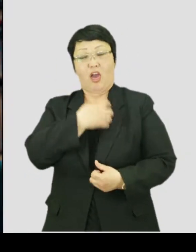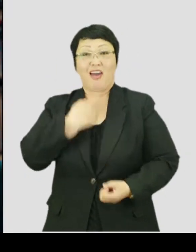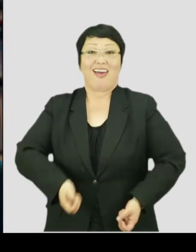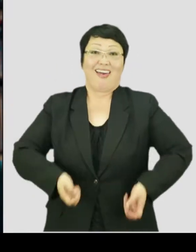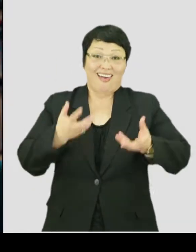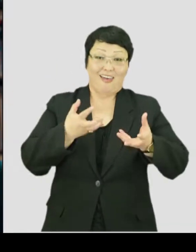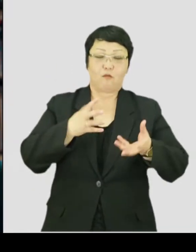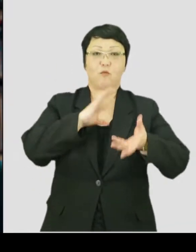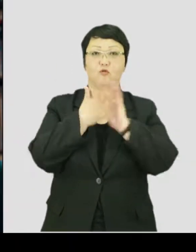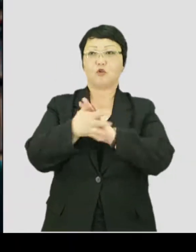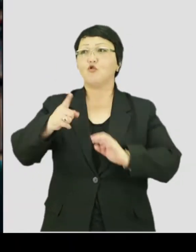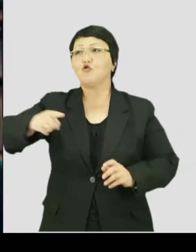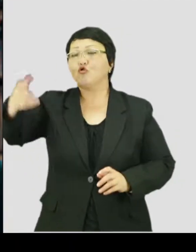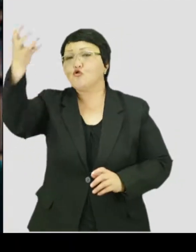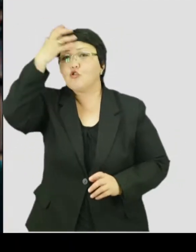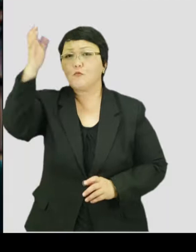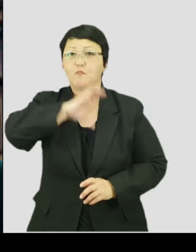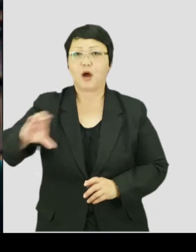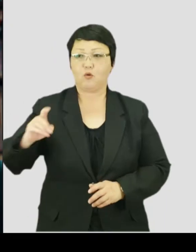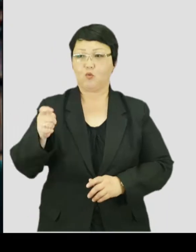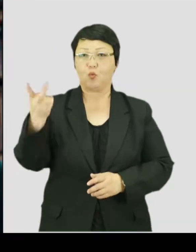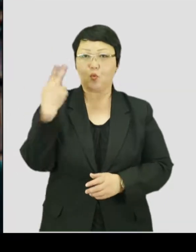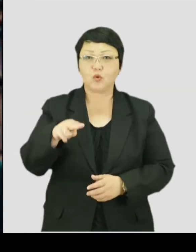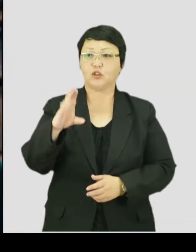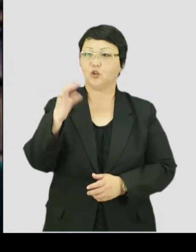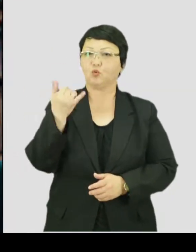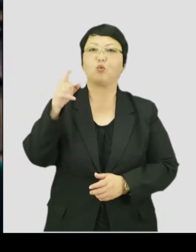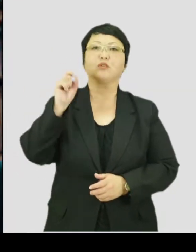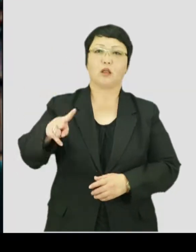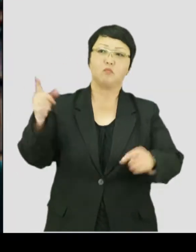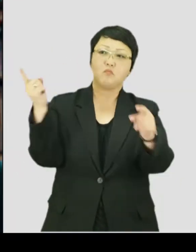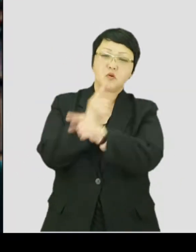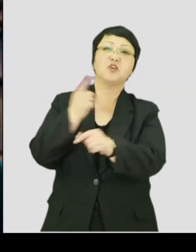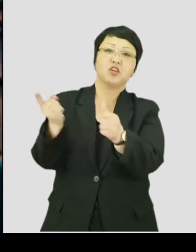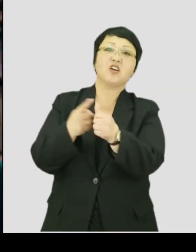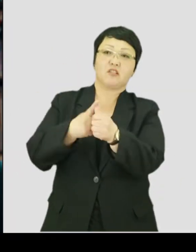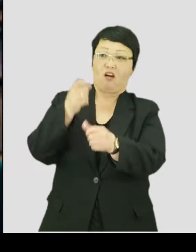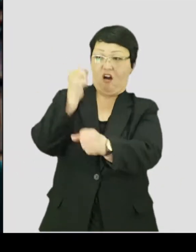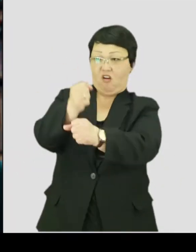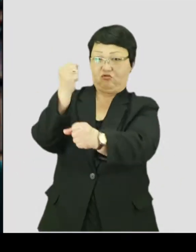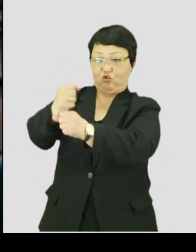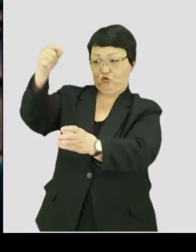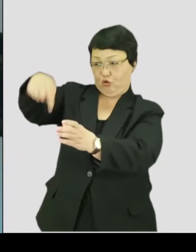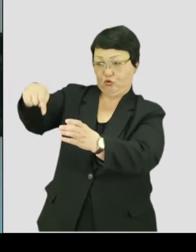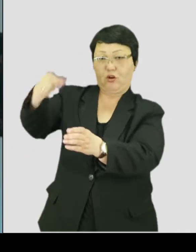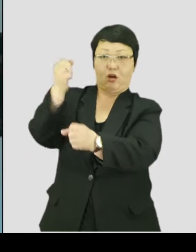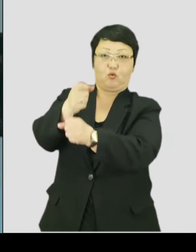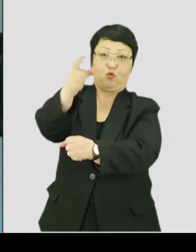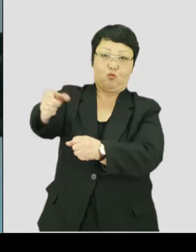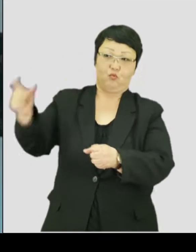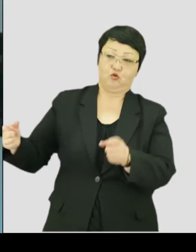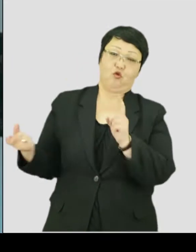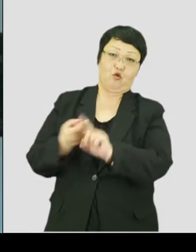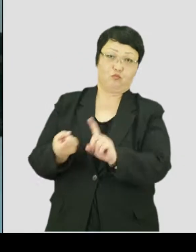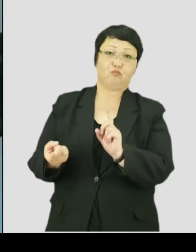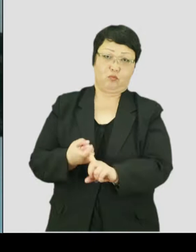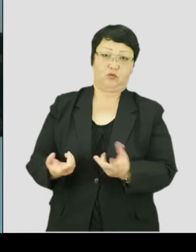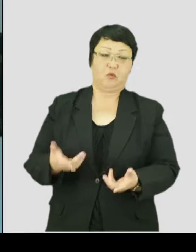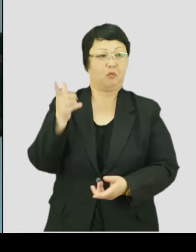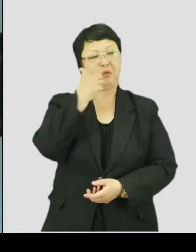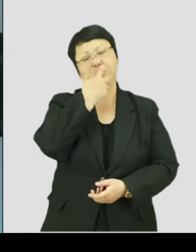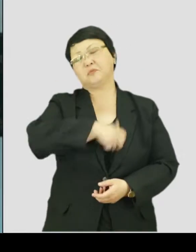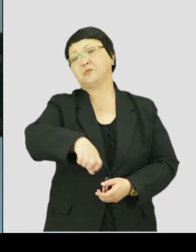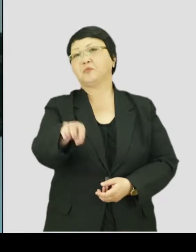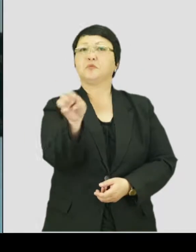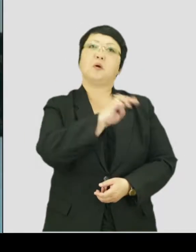тухайн төрийн байгууллагын хүн сурталыг тухайн алба багшж байгаа төрийн алба багштай би холбоотой гэж ойлгодог. Нэг тийм одоо нэг хүнийг